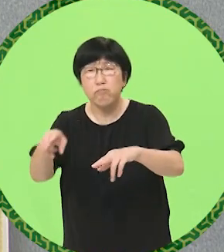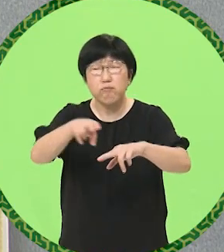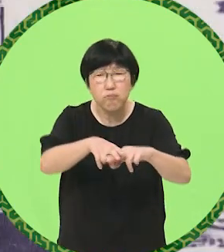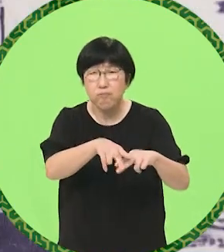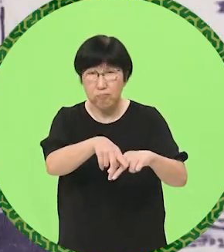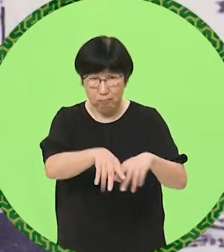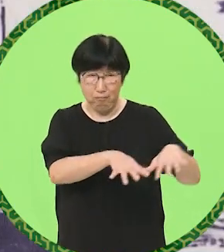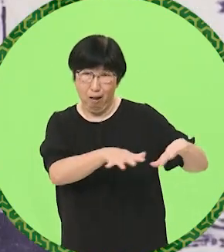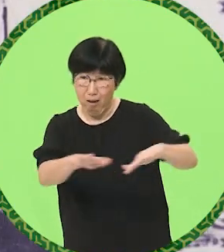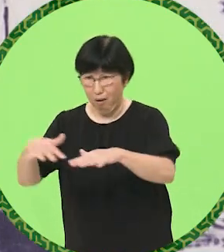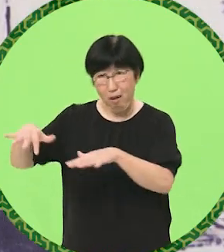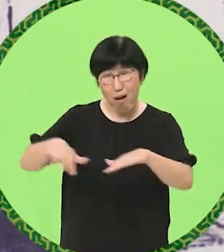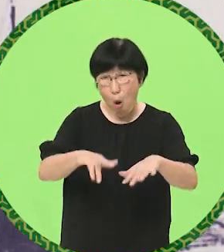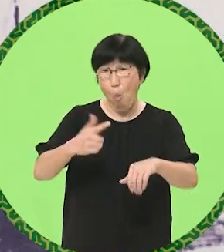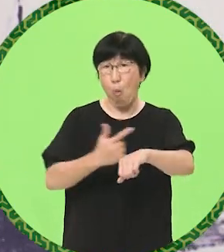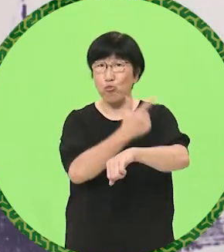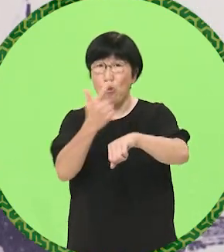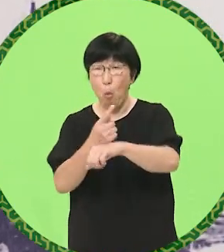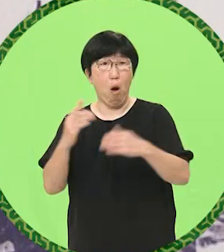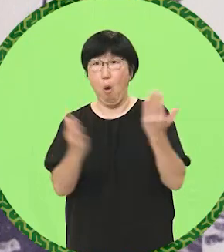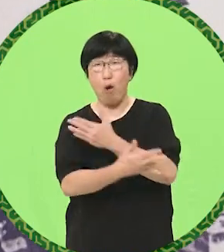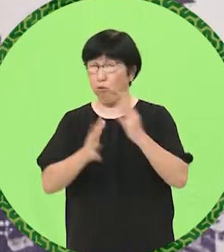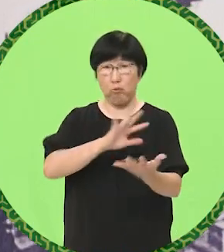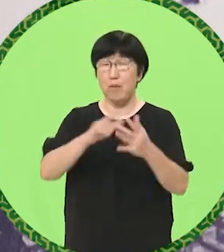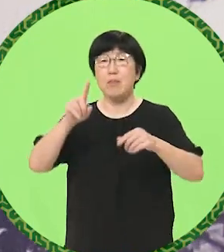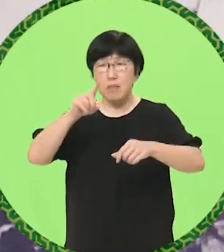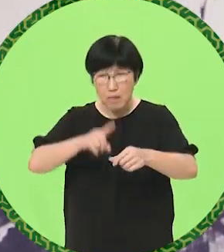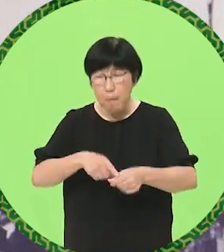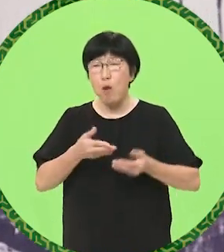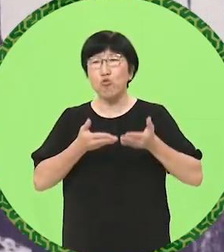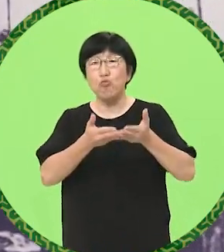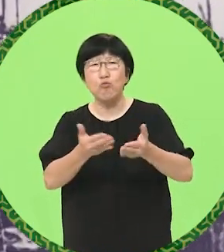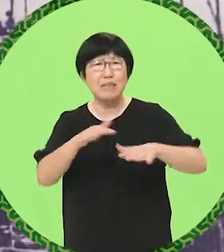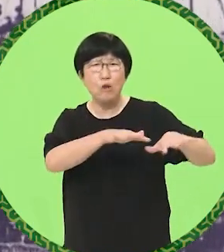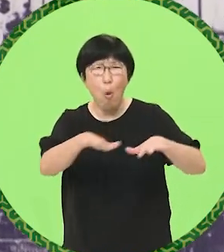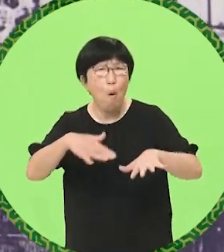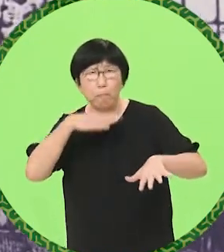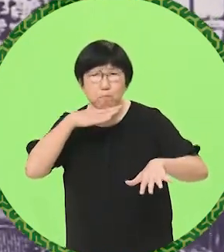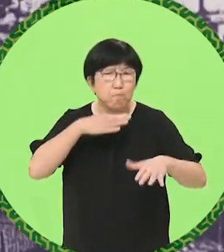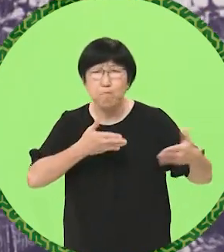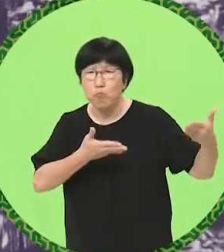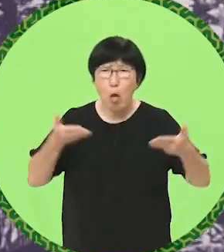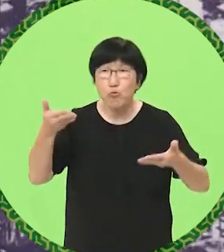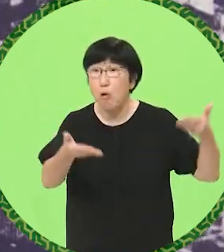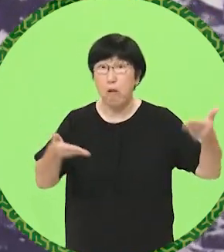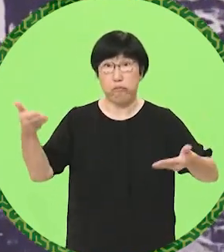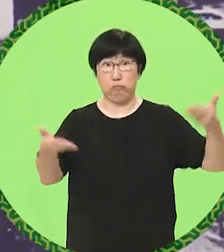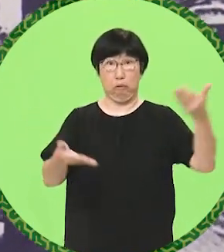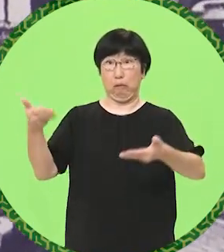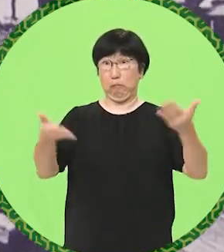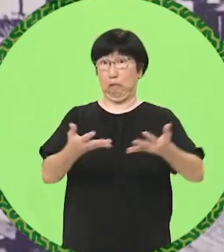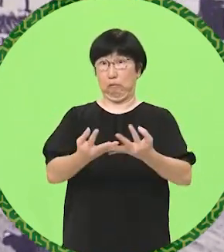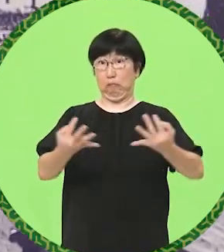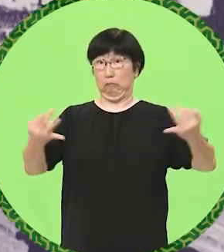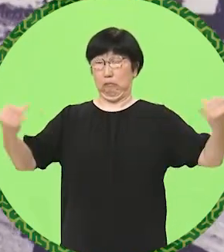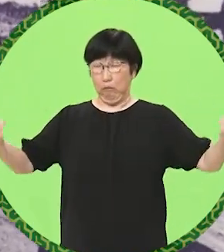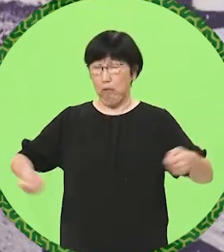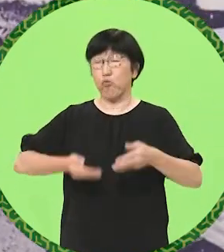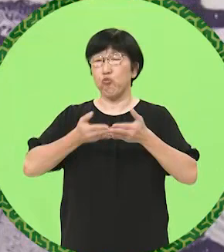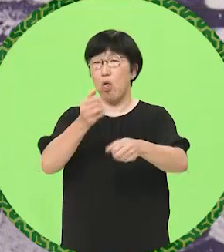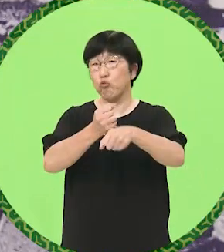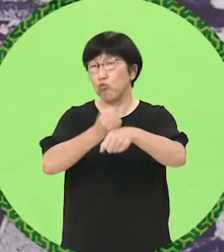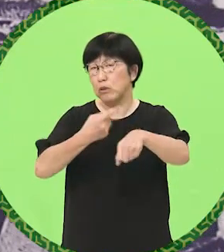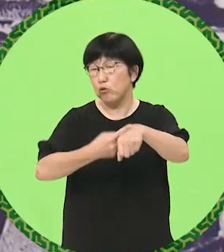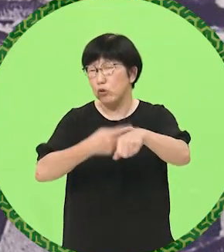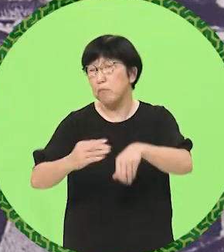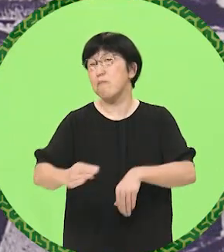ってました。潮の流れが6時間ごとに変わるんで、ここで潮待ちをするんです。これだけたくさんの船が集まってくると、造船の